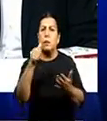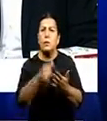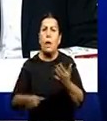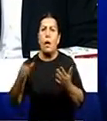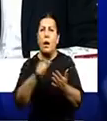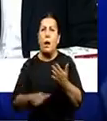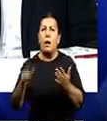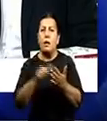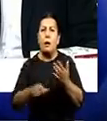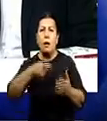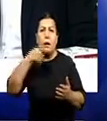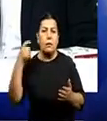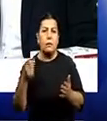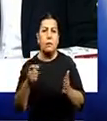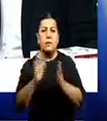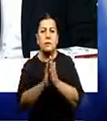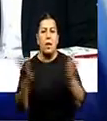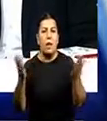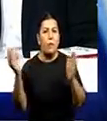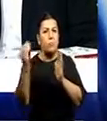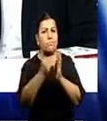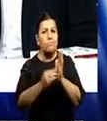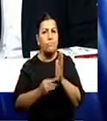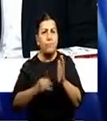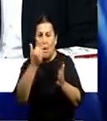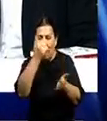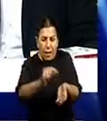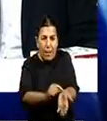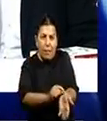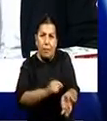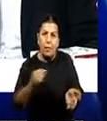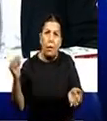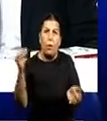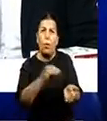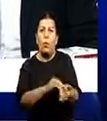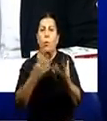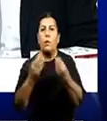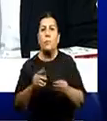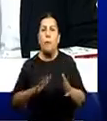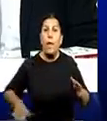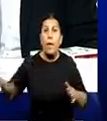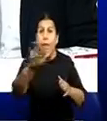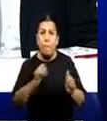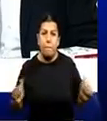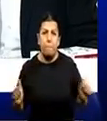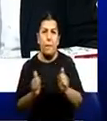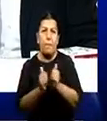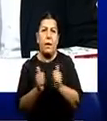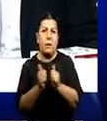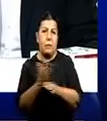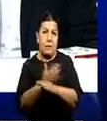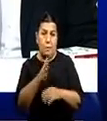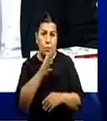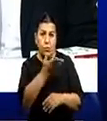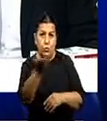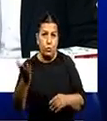geçirmeliyiz. Hafızalarımızın en küçük kılcal damarlarına kadar geçirmeliyiz. Neden? Hep birlikteydik çünkü. Ben o geceyi çok iyi